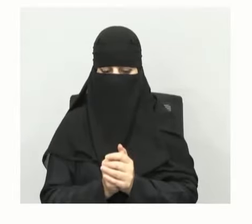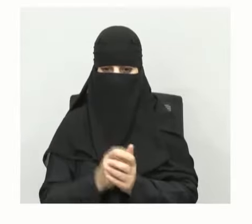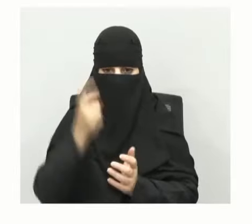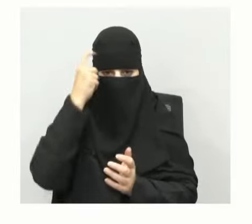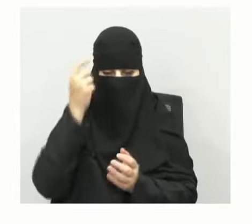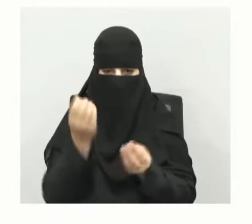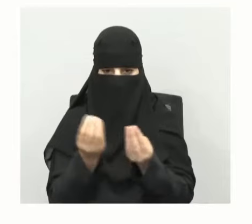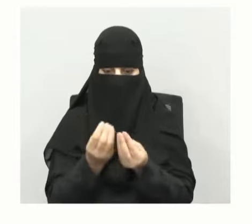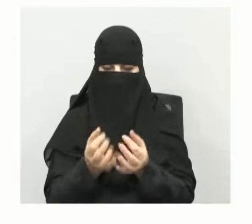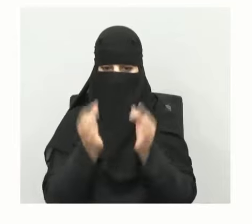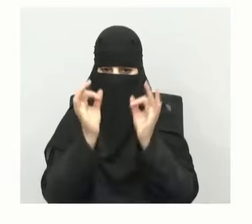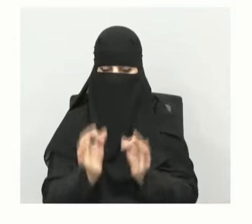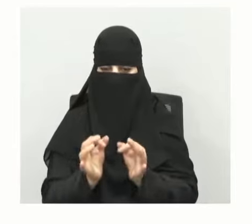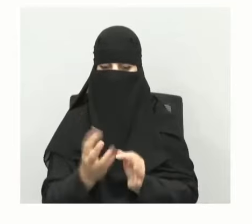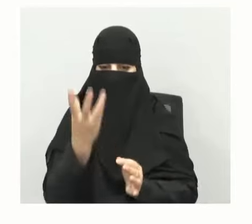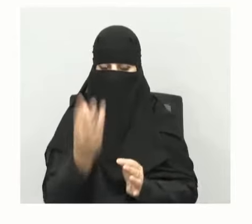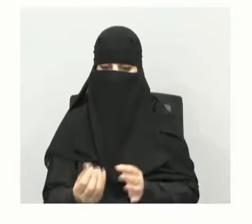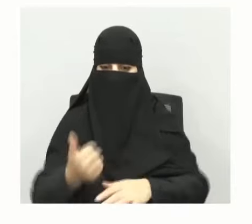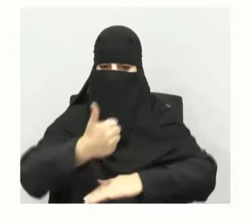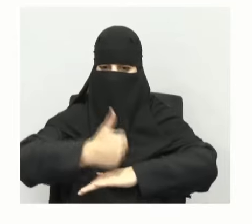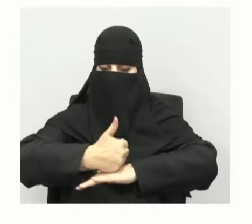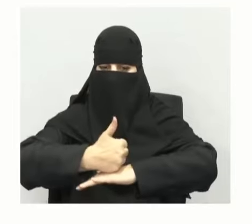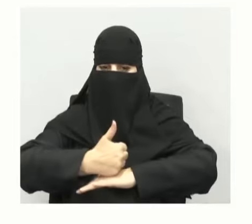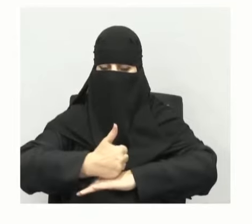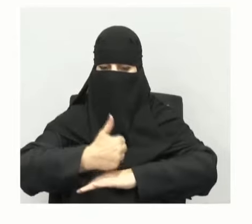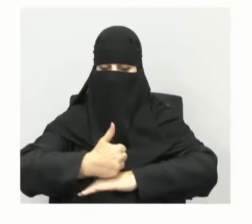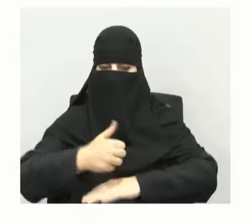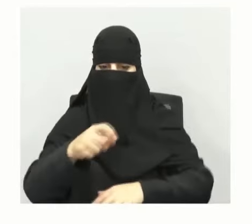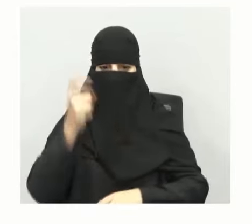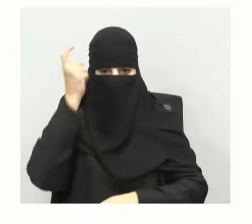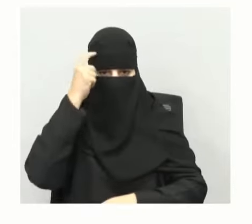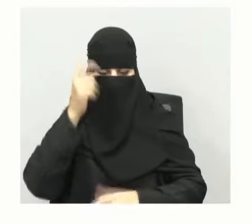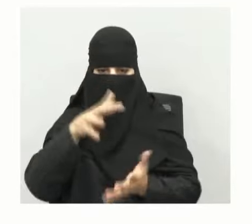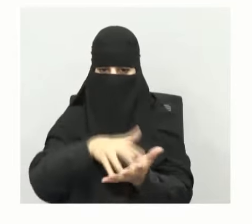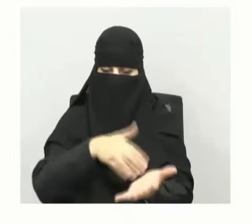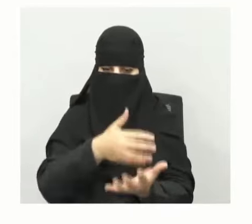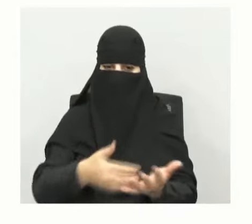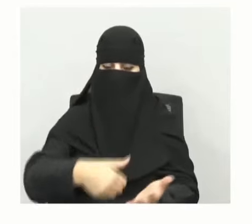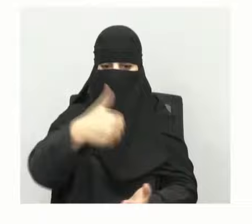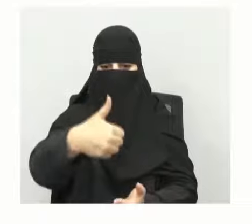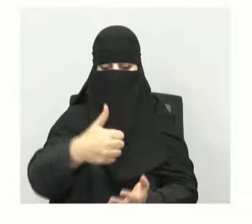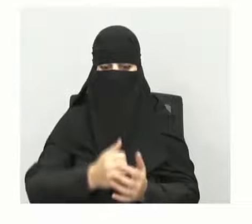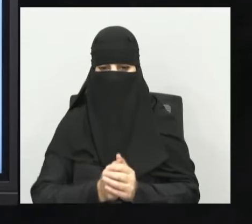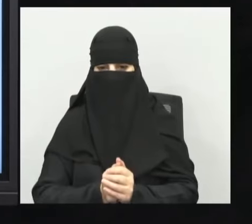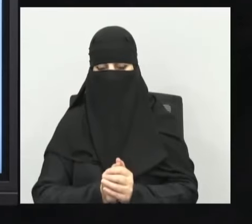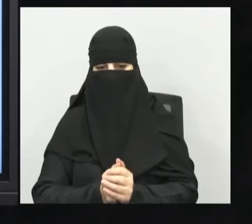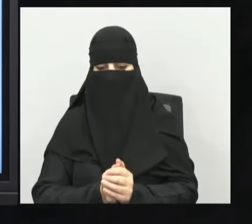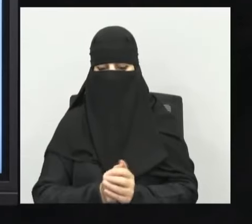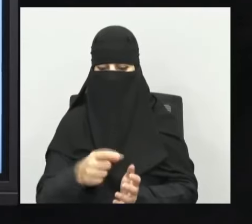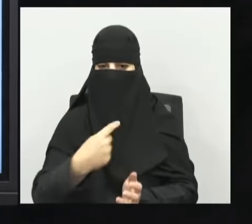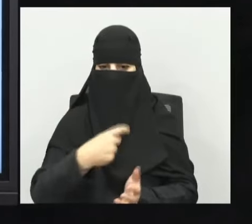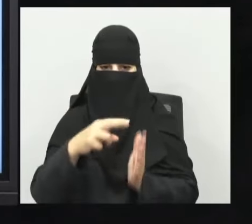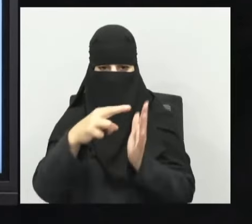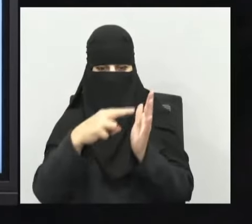تركزون معي اسعدكم الله يقول اجد القاعده في مالي نركز على هذا الجدول الجدول الاول طيب يا ابطال انا